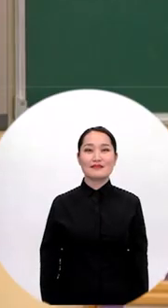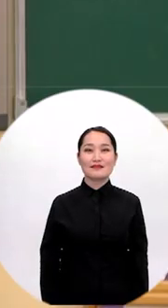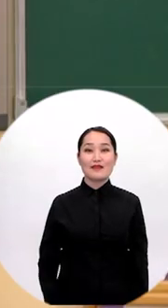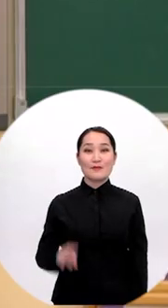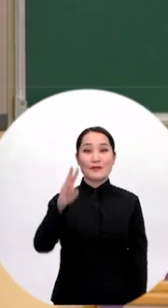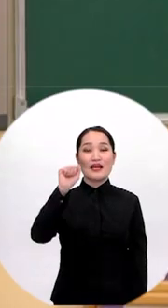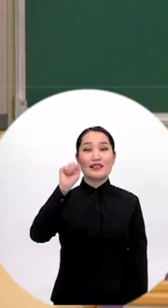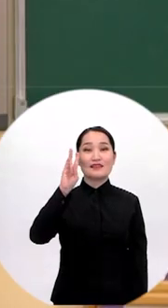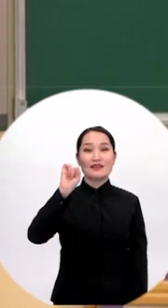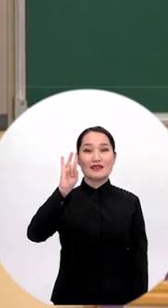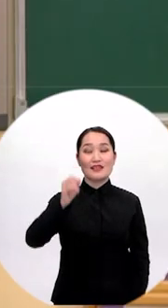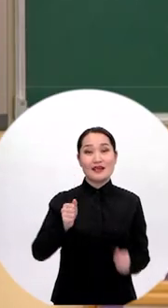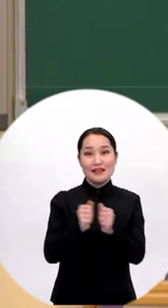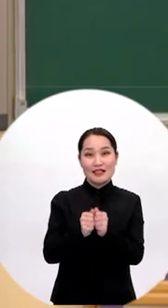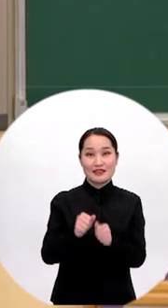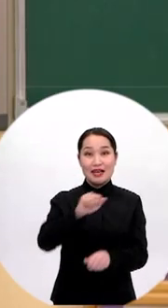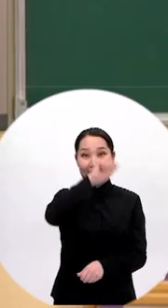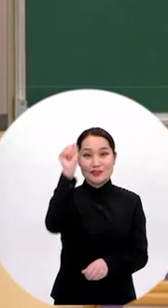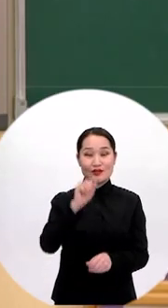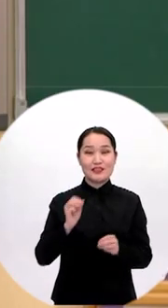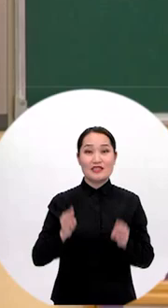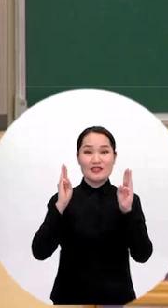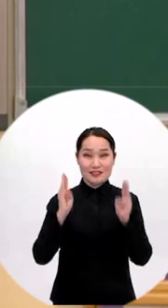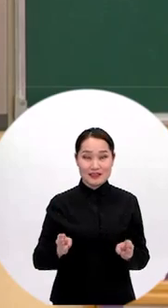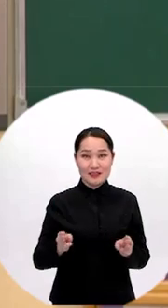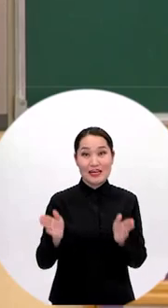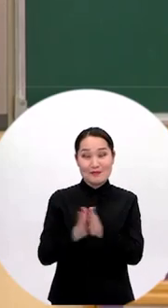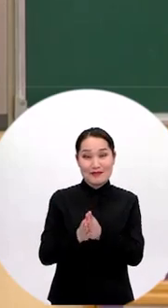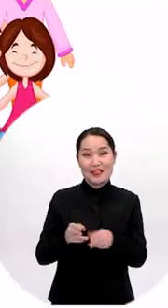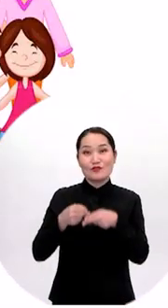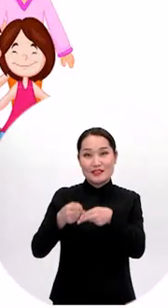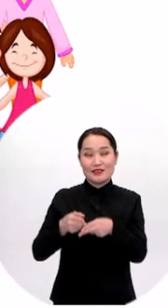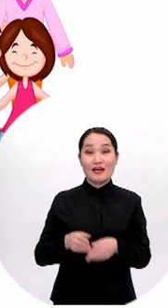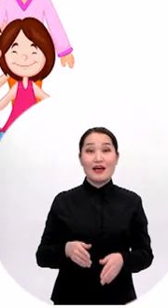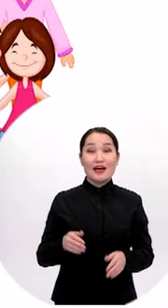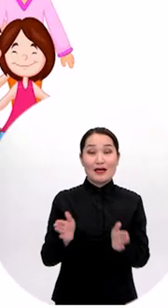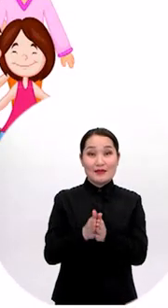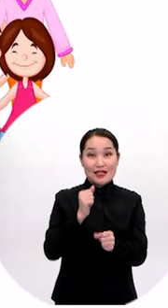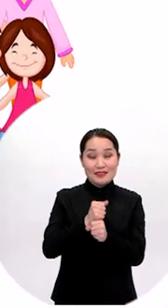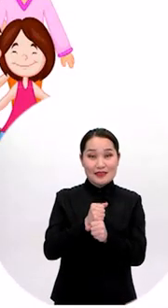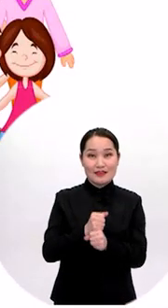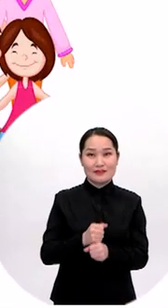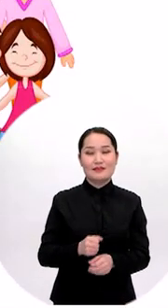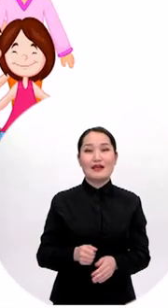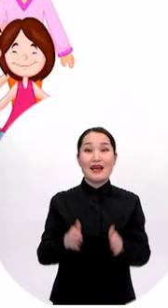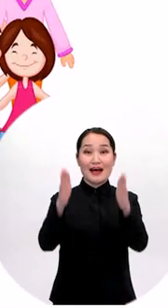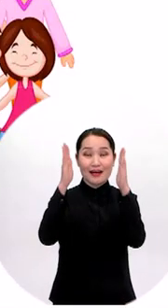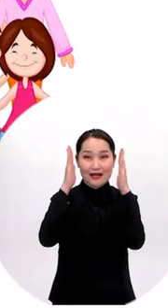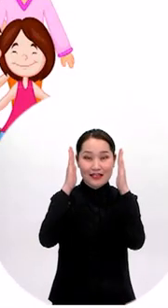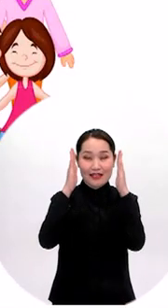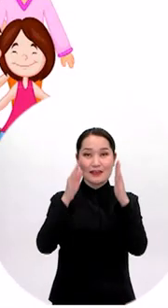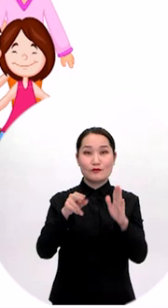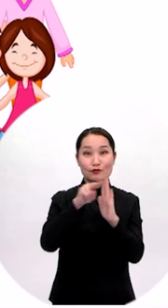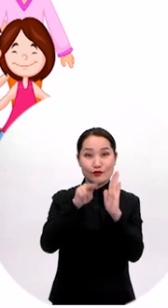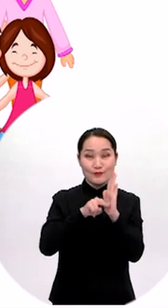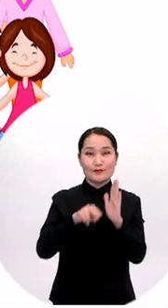Анри нээс нарт асуудлыг нь шийдвэрлэхэд туслаж хамтран ажиллацгаая. Хамтран ажиллахдаа дараах санамжуудыг